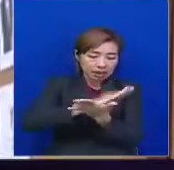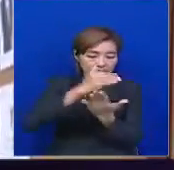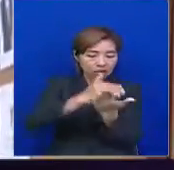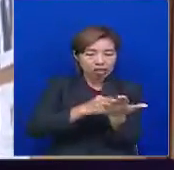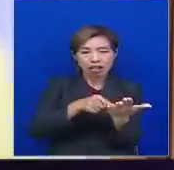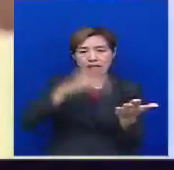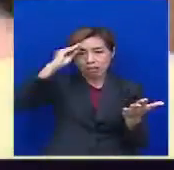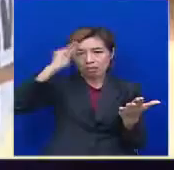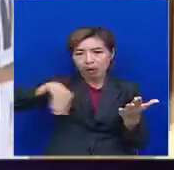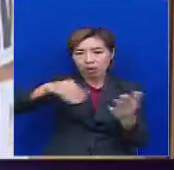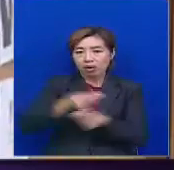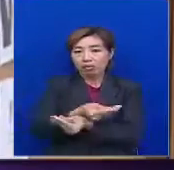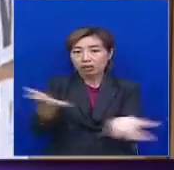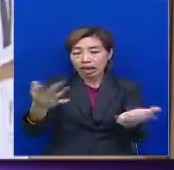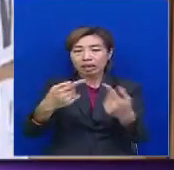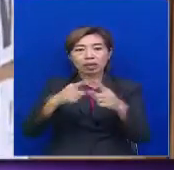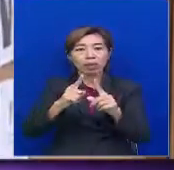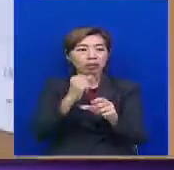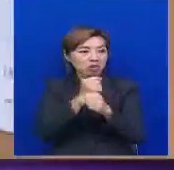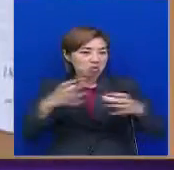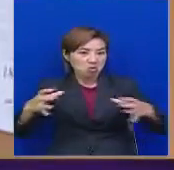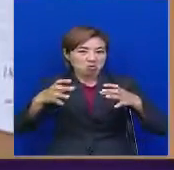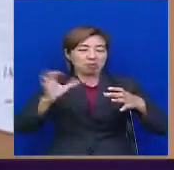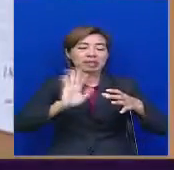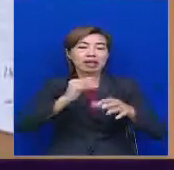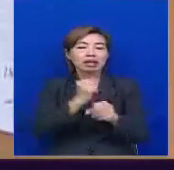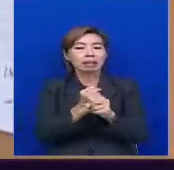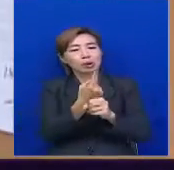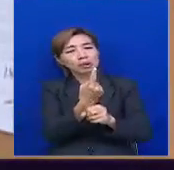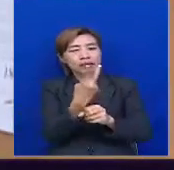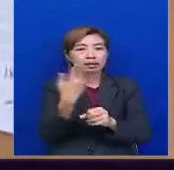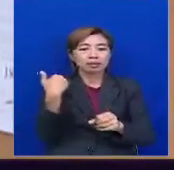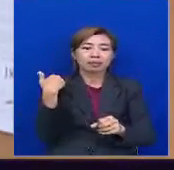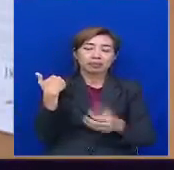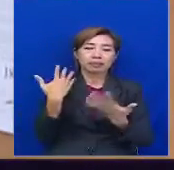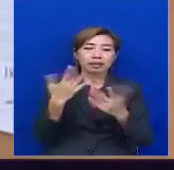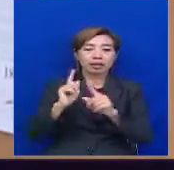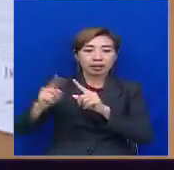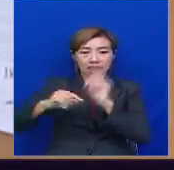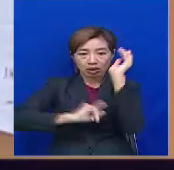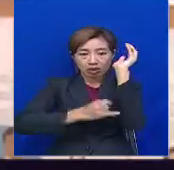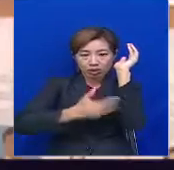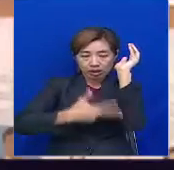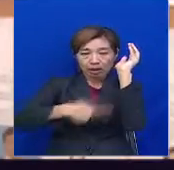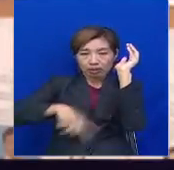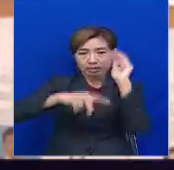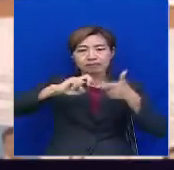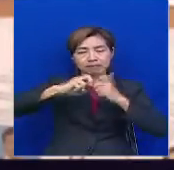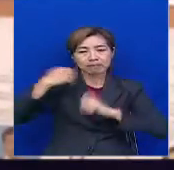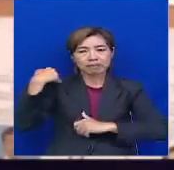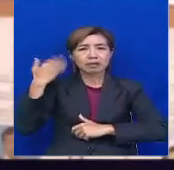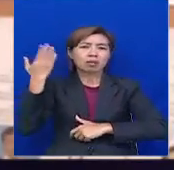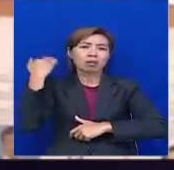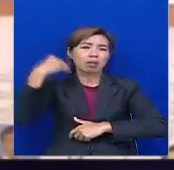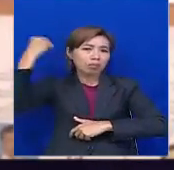บิดเบือนแต่ก็ไม่ได้ทำเป็นขบวนการแต่อย่างใดและมีความห่่วงใยในพื้นที่ 3จังหวัดชายแนนภาคใต้เพราะจากข้อมูลที่ผ่านมามักจะ